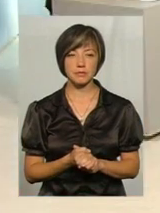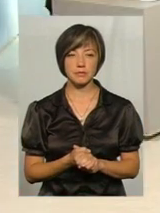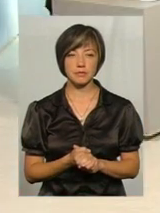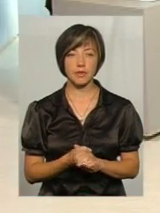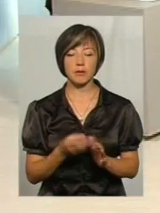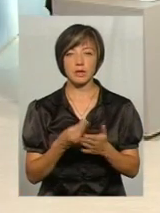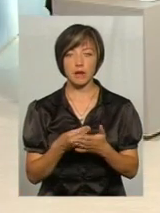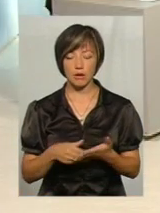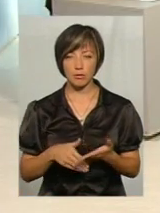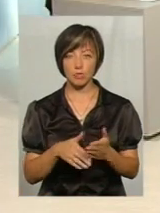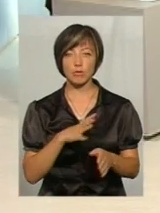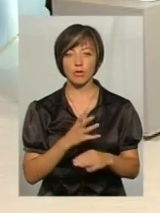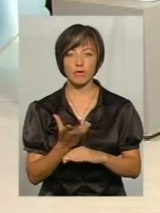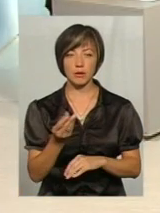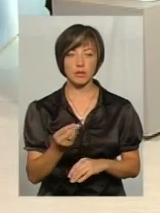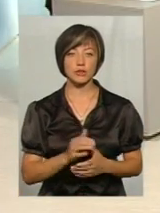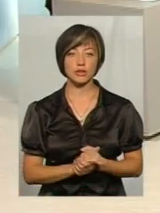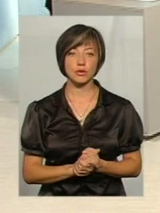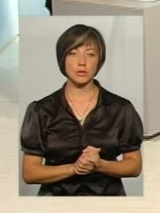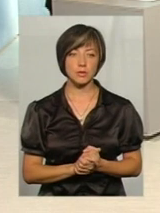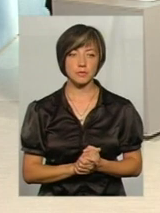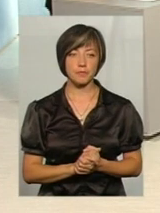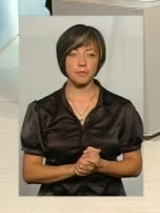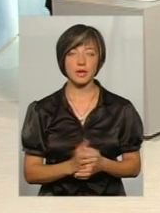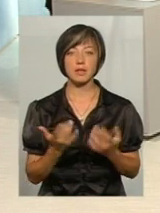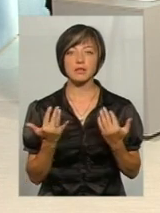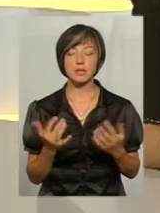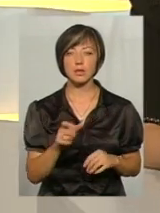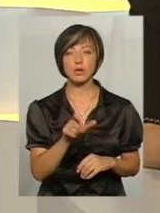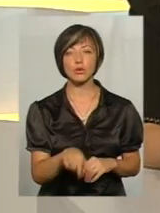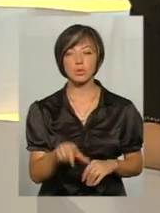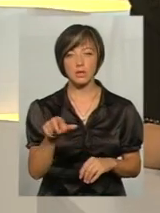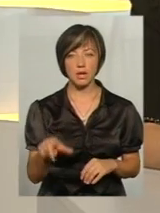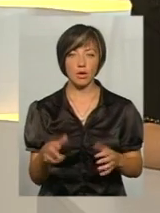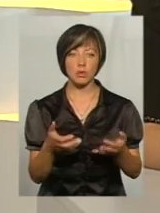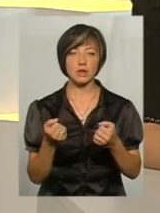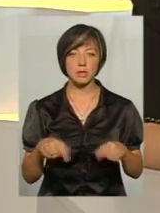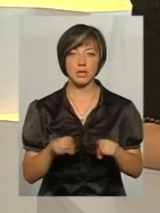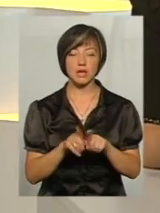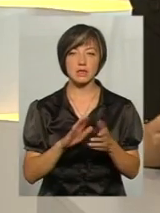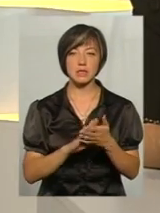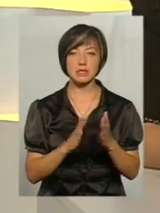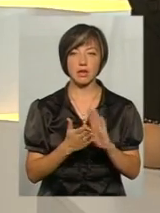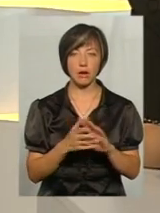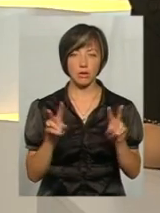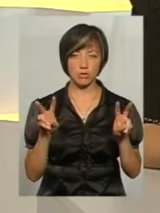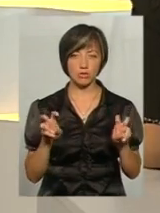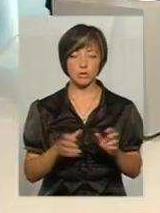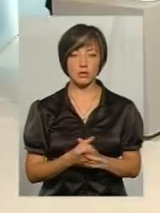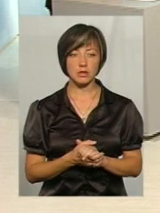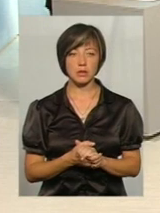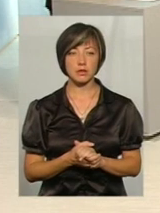і матеріальну допомогу було виплачено. От, тобто, ну, скільки все людей отримує такий статус? От, як можна